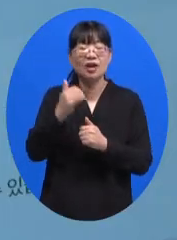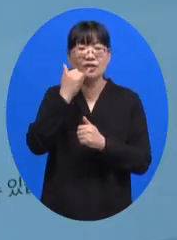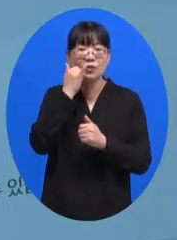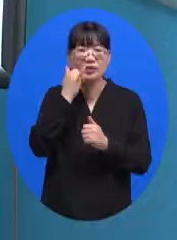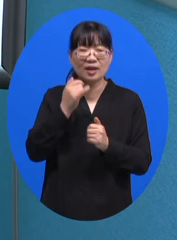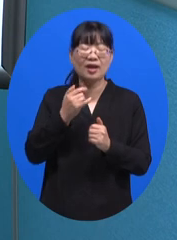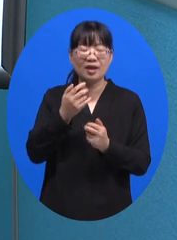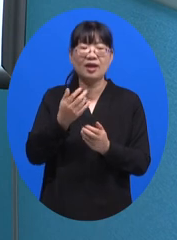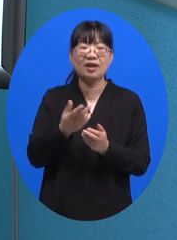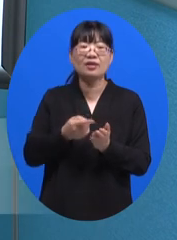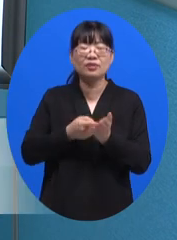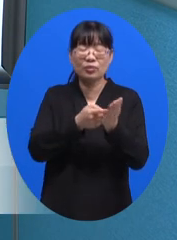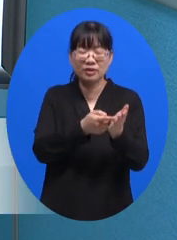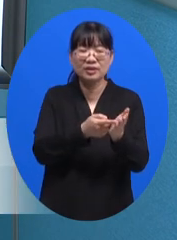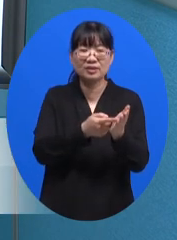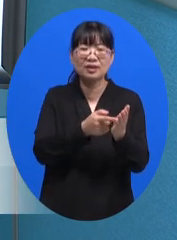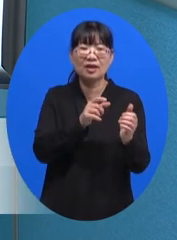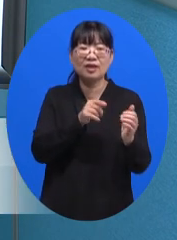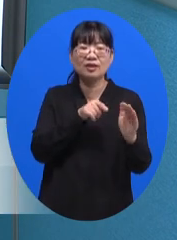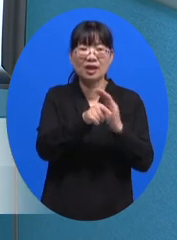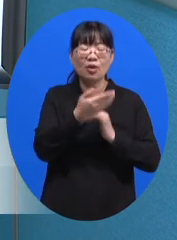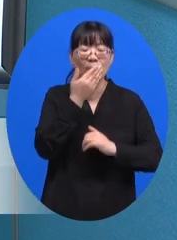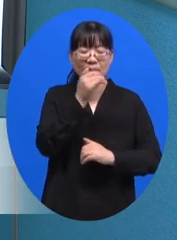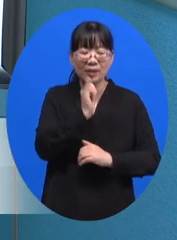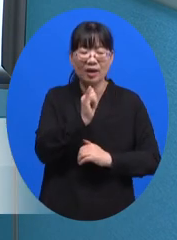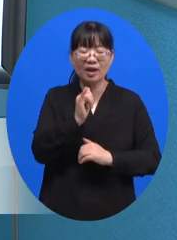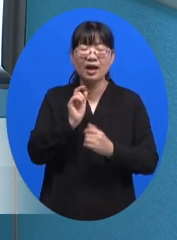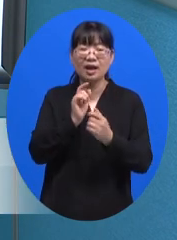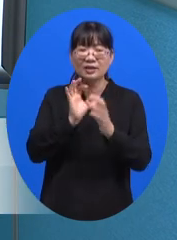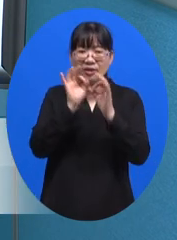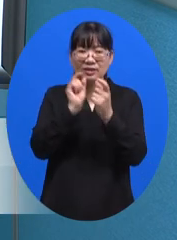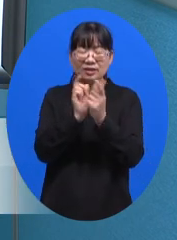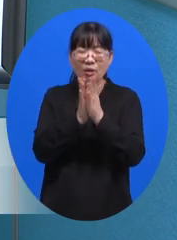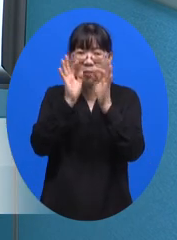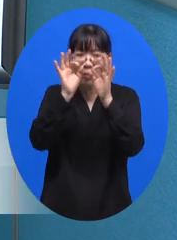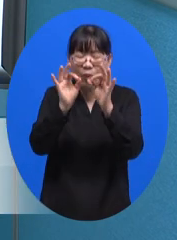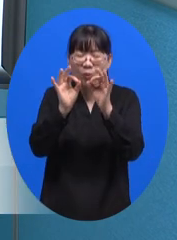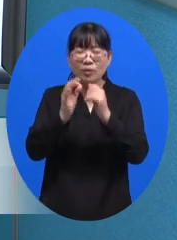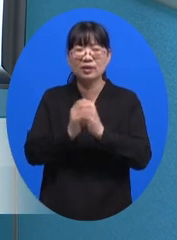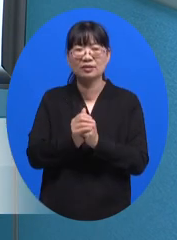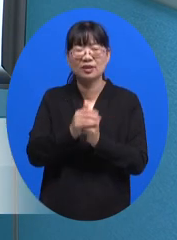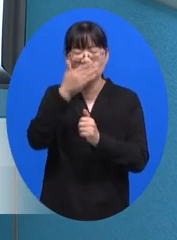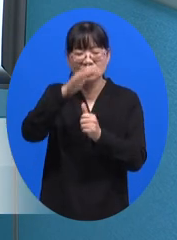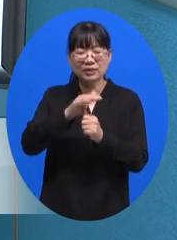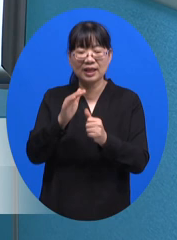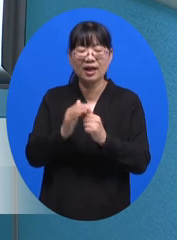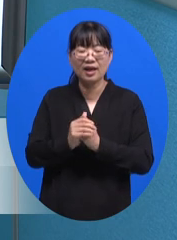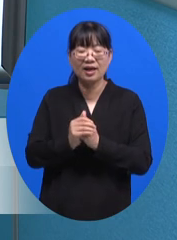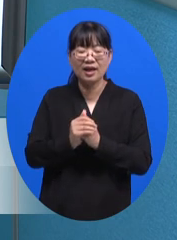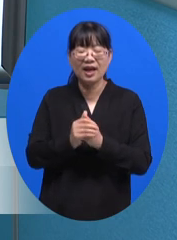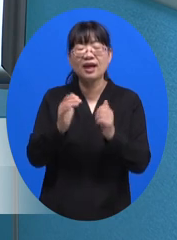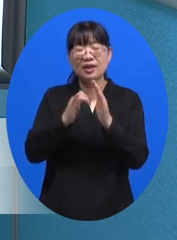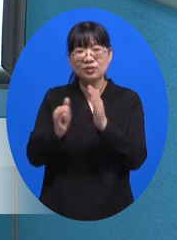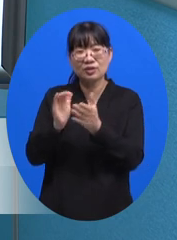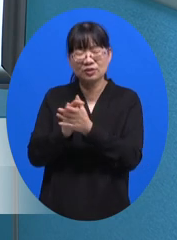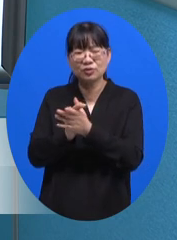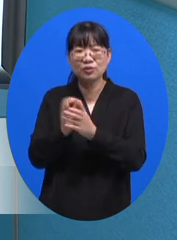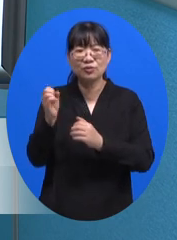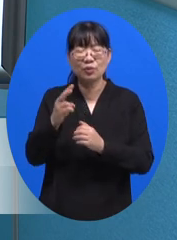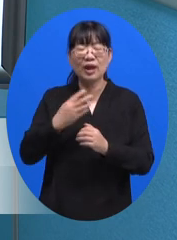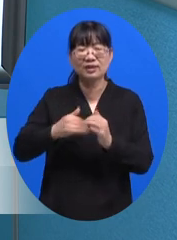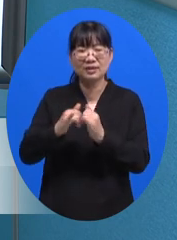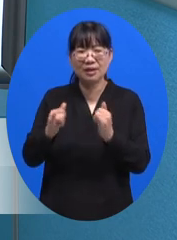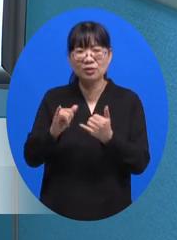됩니다. 사고를 직접 목격한 청소년이나 가족, 친구, 지인의 사고로 심리적인 어려움을 겪고 있는 청소년,